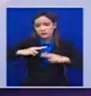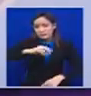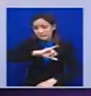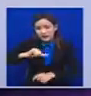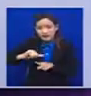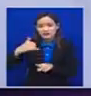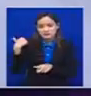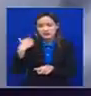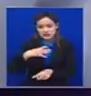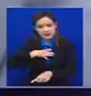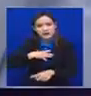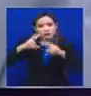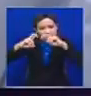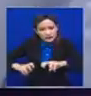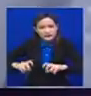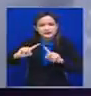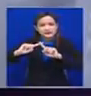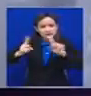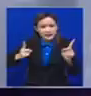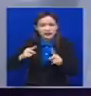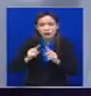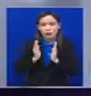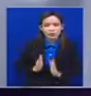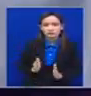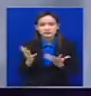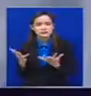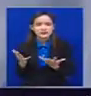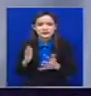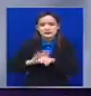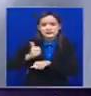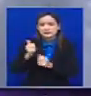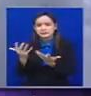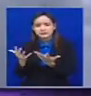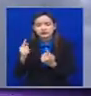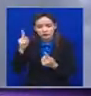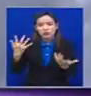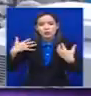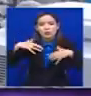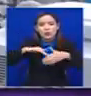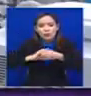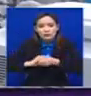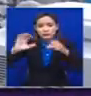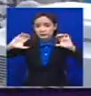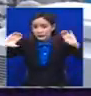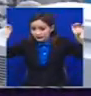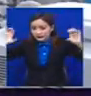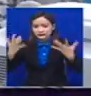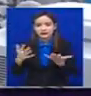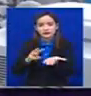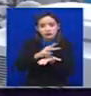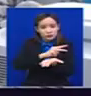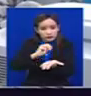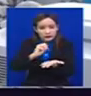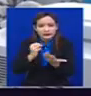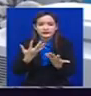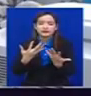ที่จะทำการวิจัยแต่ไม่มีกำลังคนจึงจำเป็นต้องร่วมกันระหว่างภาครัฐเอกชนและมหาวิทยาลัยต่างๆในการขับเ